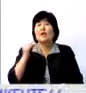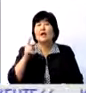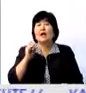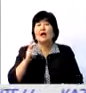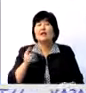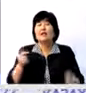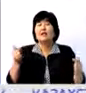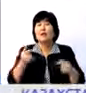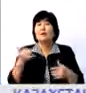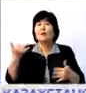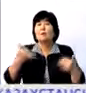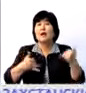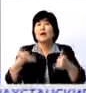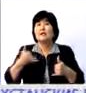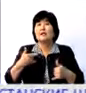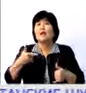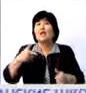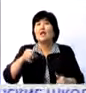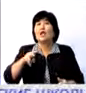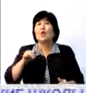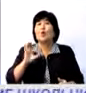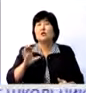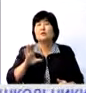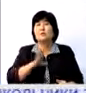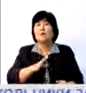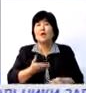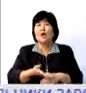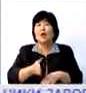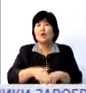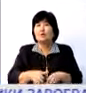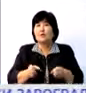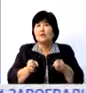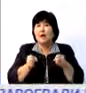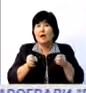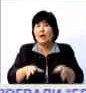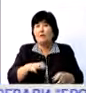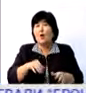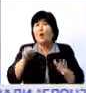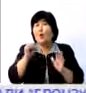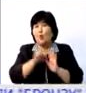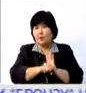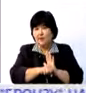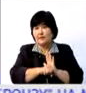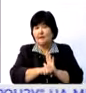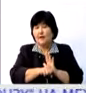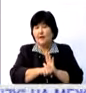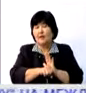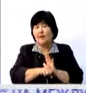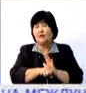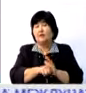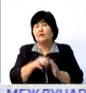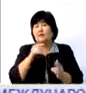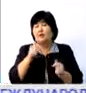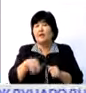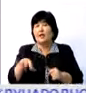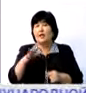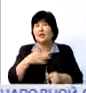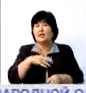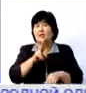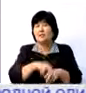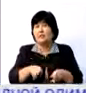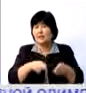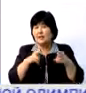заправочной станции «Гелиус» было совершено особо тяжкое преступление, убийство. Значит, своевременно все наши снаряды